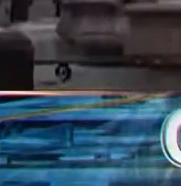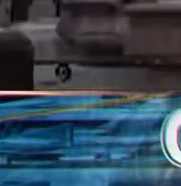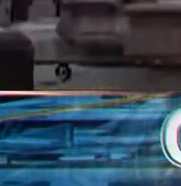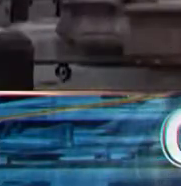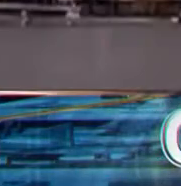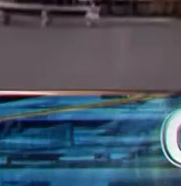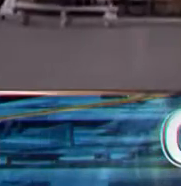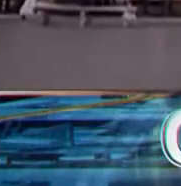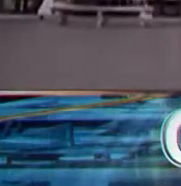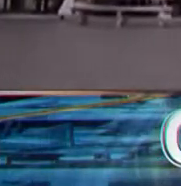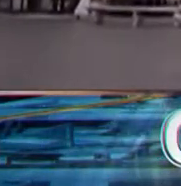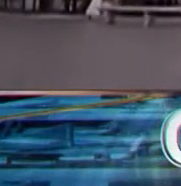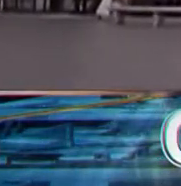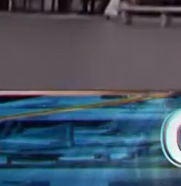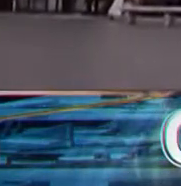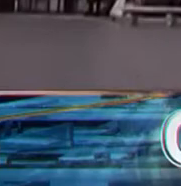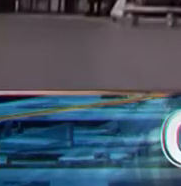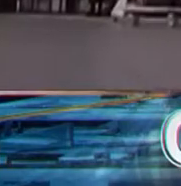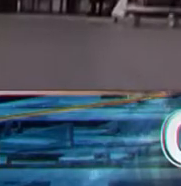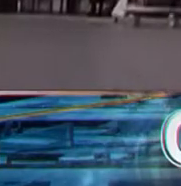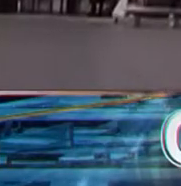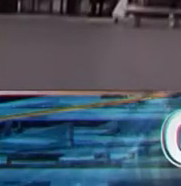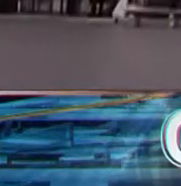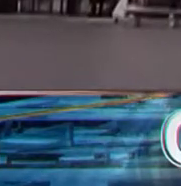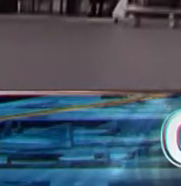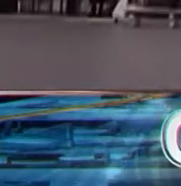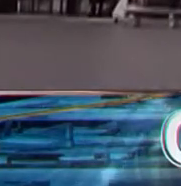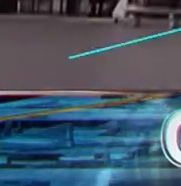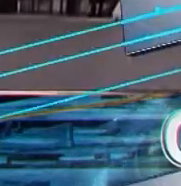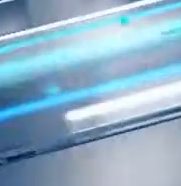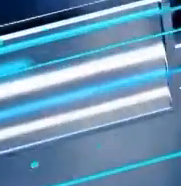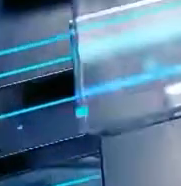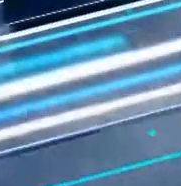Более сотни тысяч людей заражены коронавирусом. Какова ситуация в нашей стране?